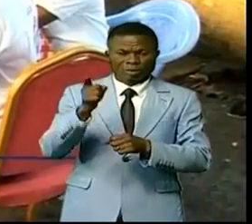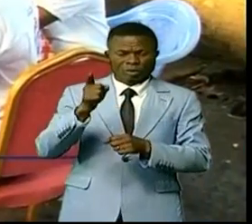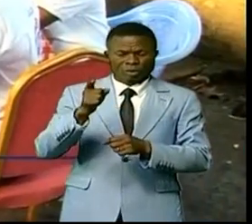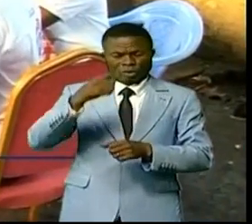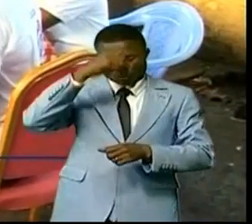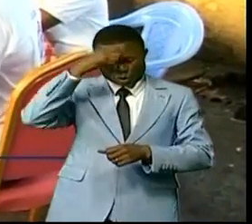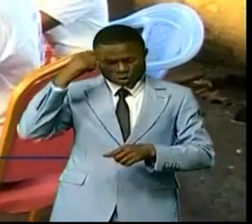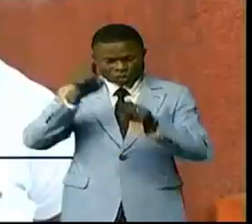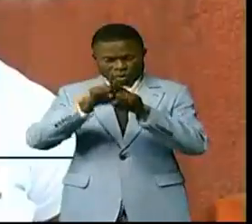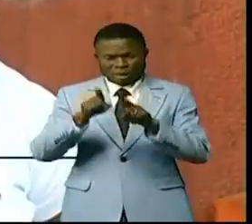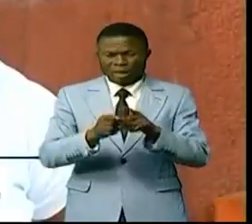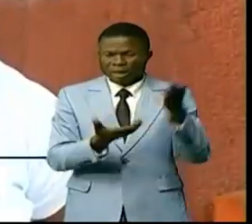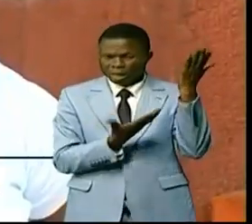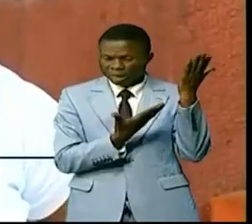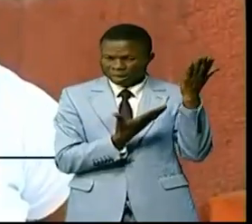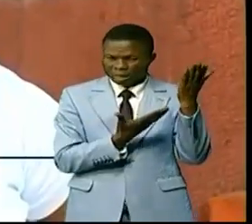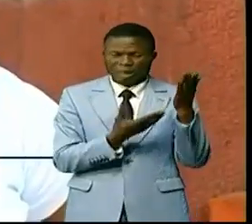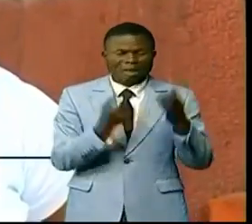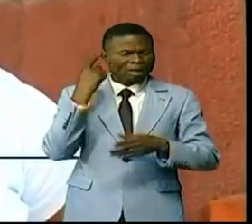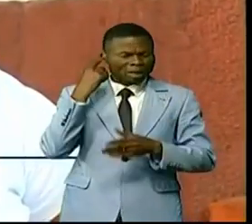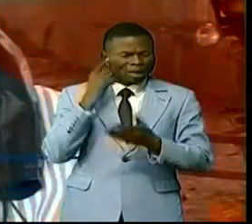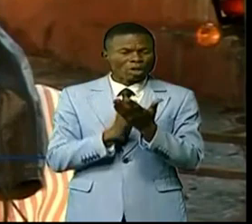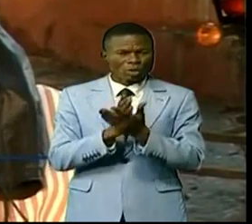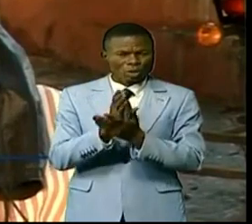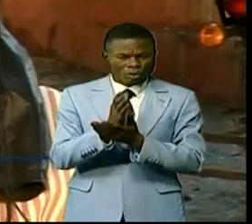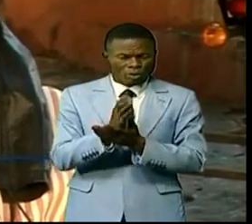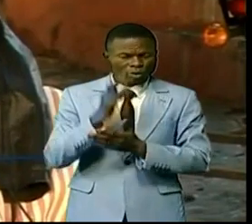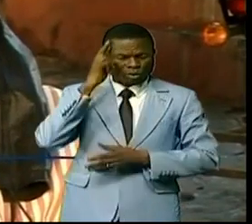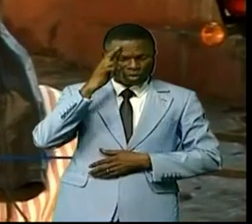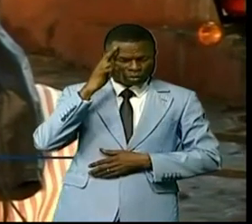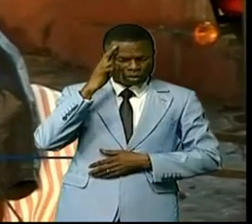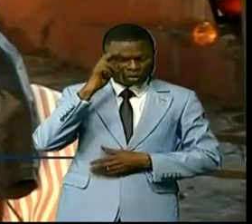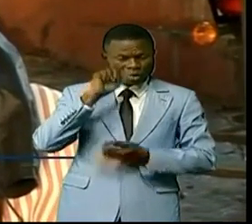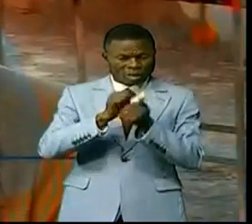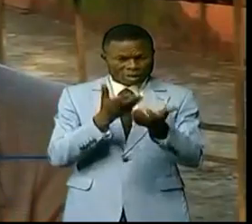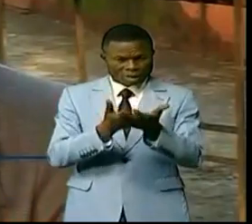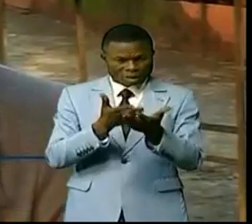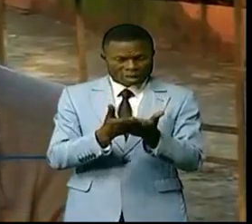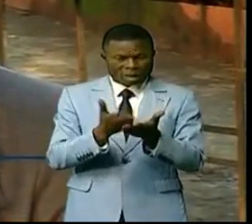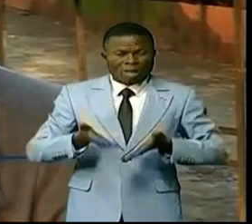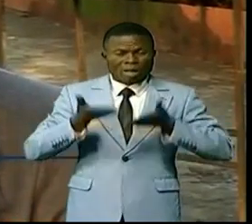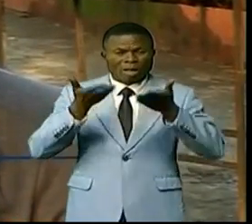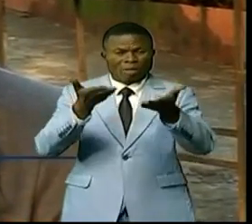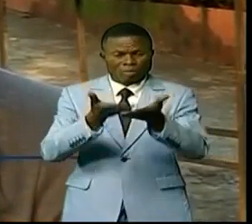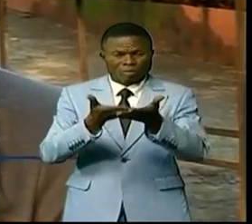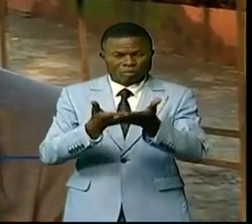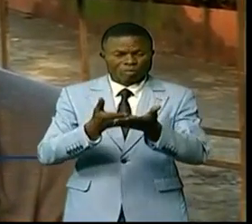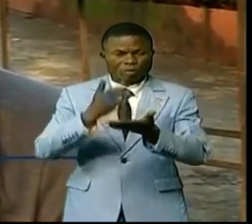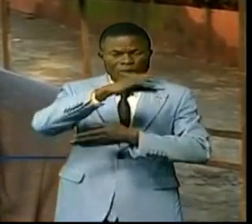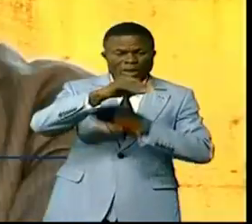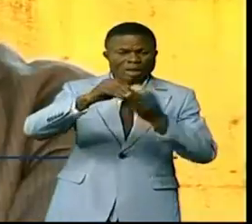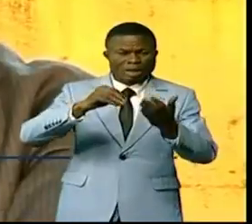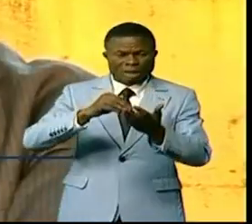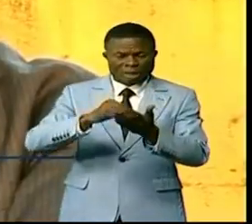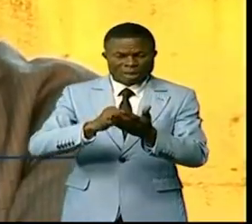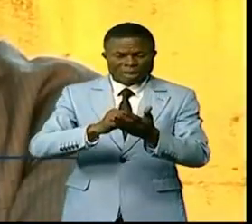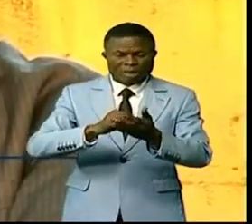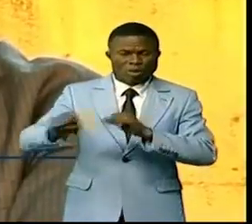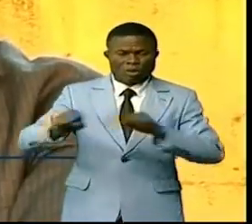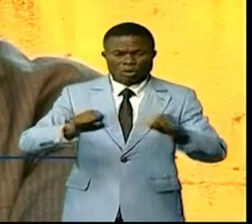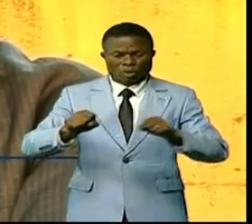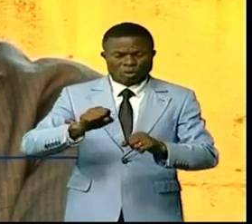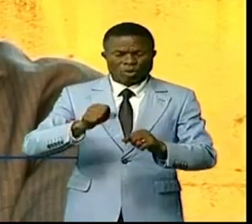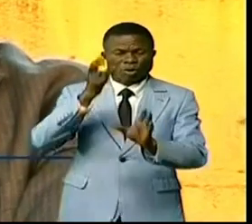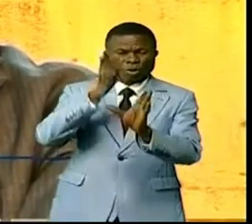souffrance et nécessitant une écoute particulière. Une réflexion dans ce domaine est proposée ici, dans ces centres de consultation des soins